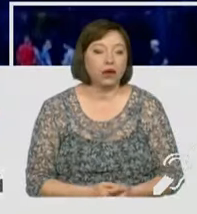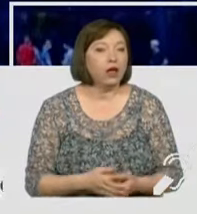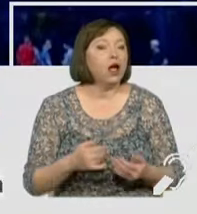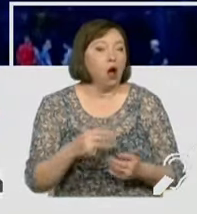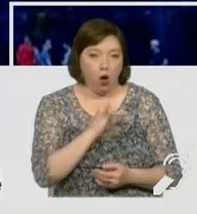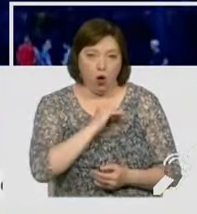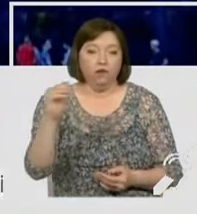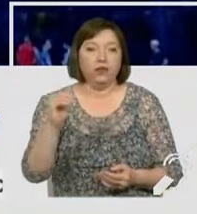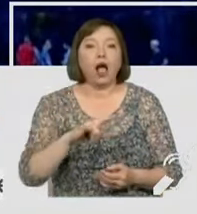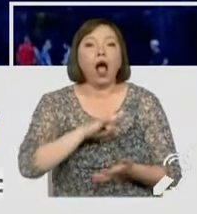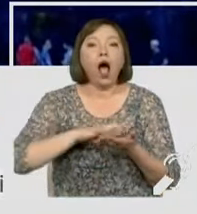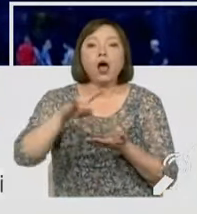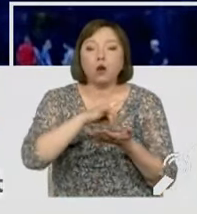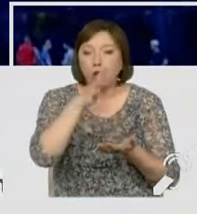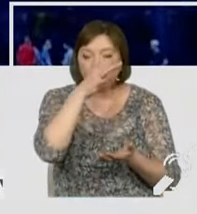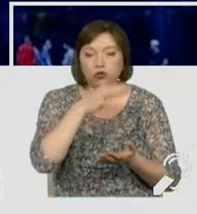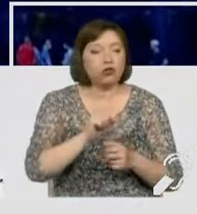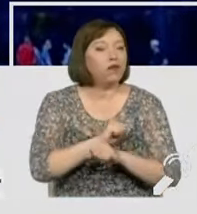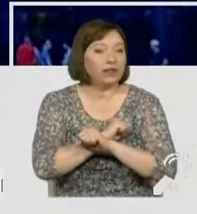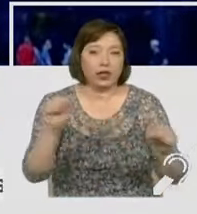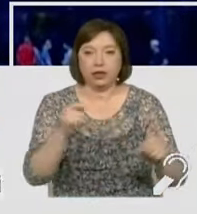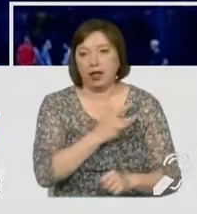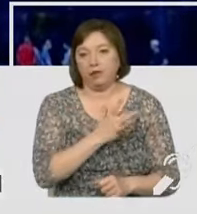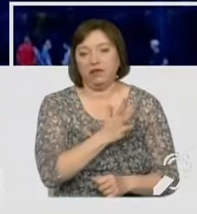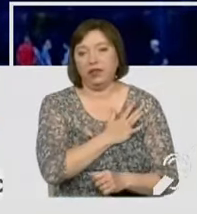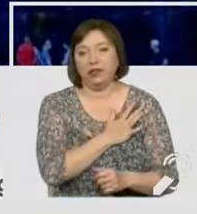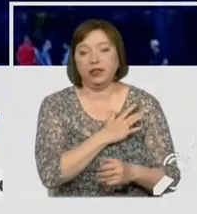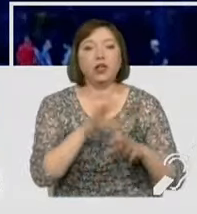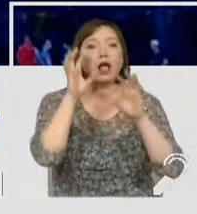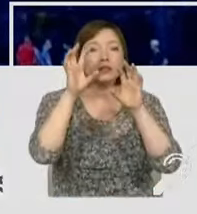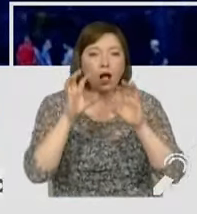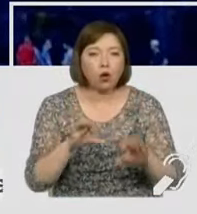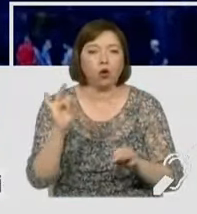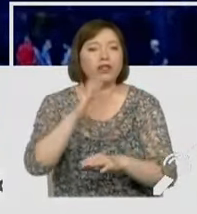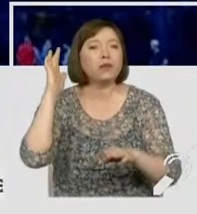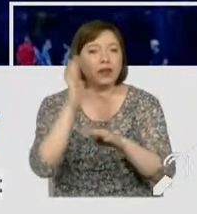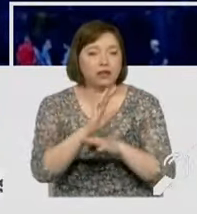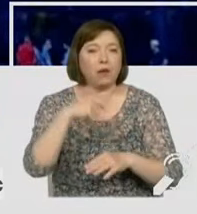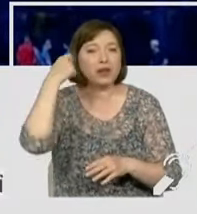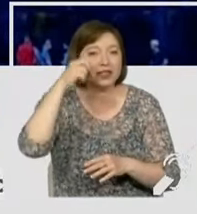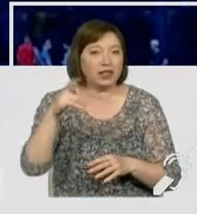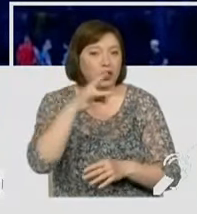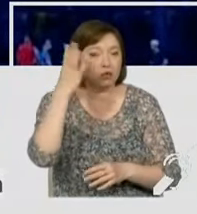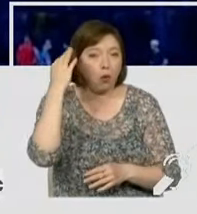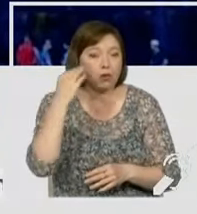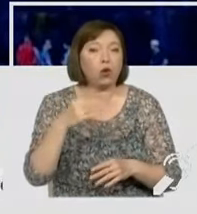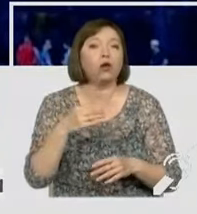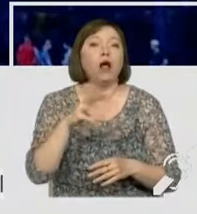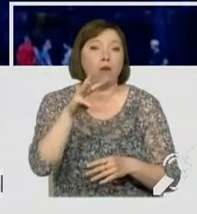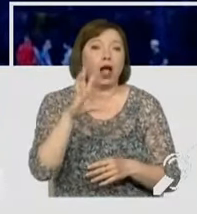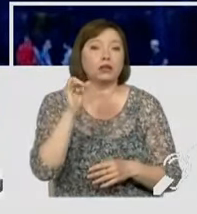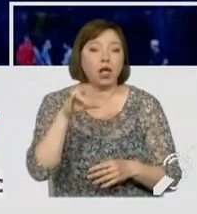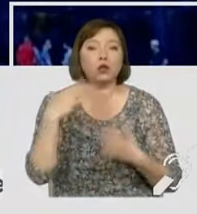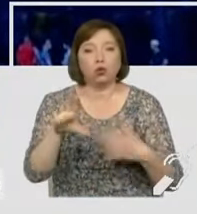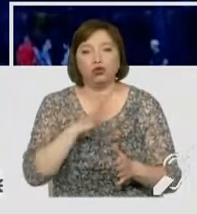Este oficial, aeroportul Chișinău nu poate fi privatizat. Legea, dar și decretul semnat de președintele Republicii Moldova Maia Sandu